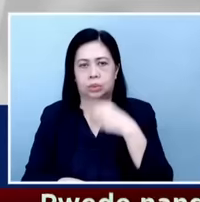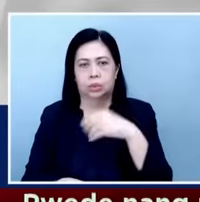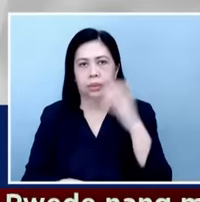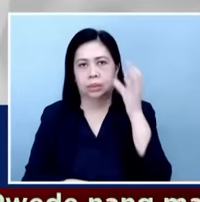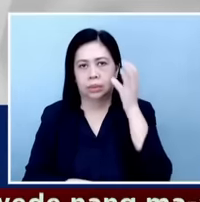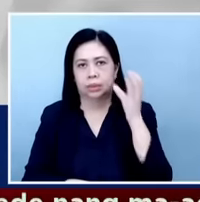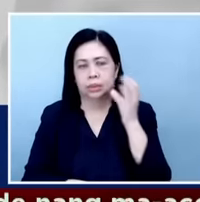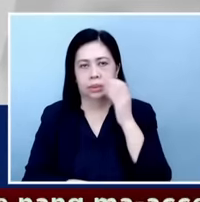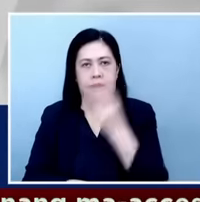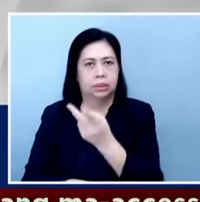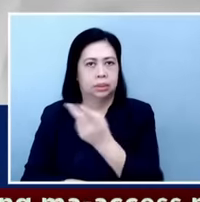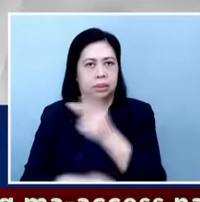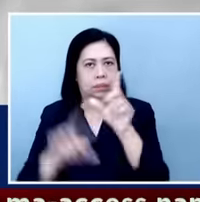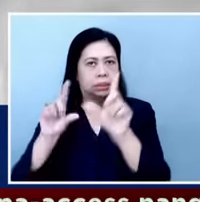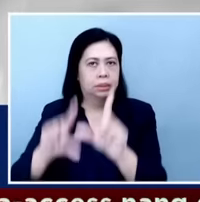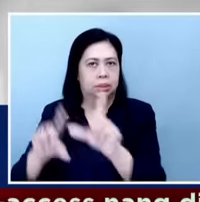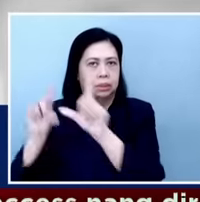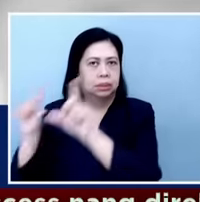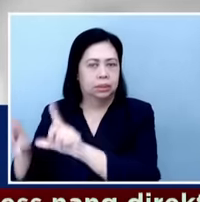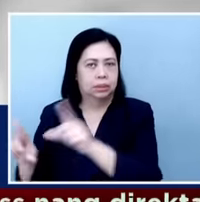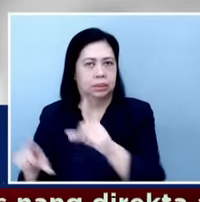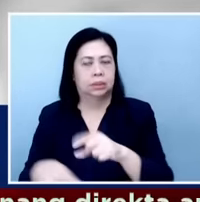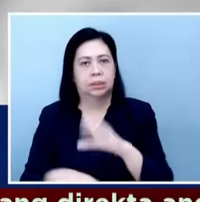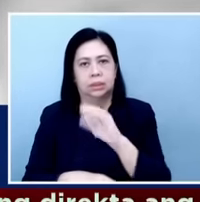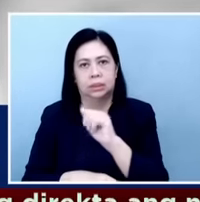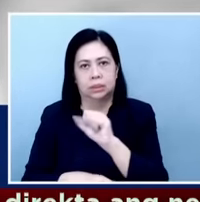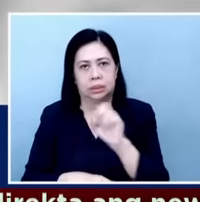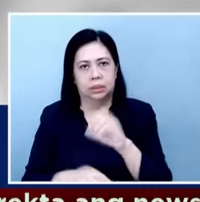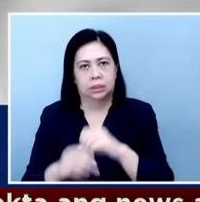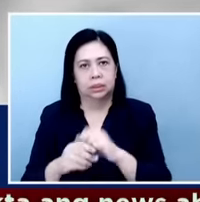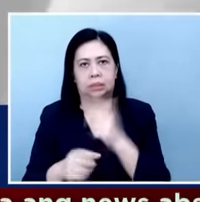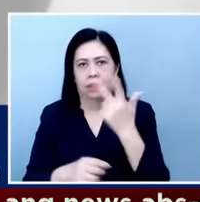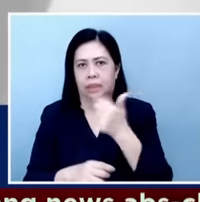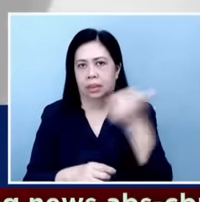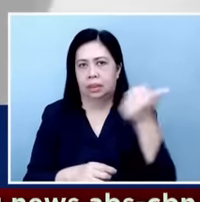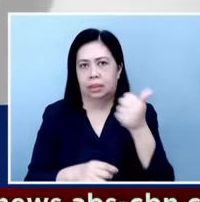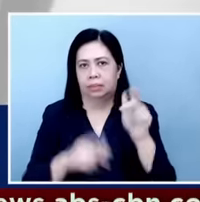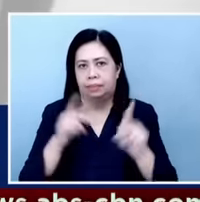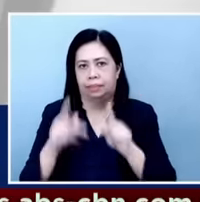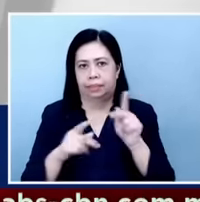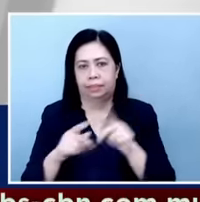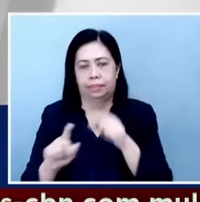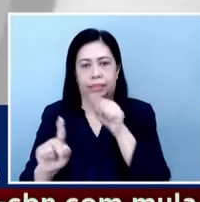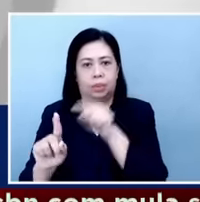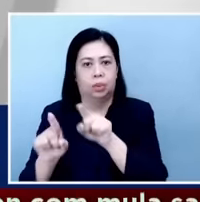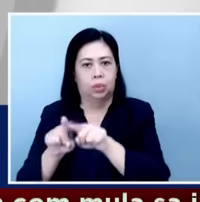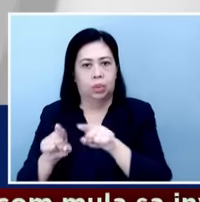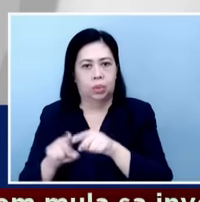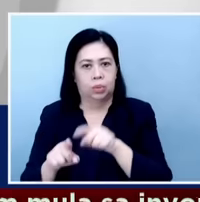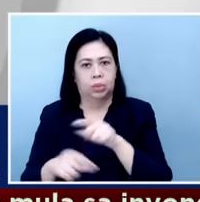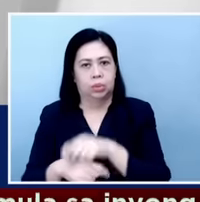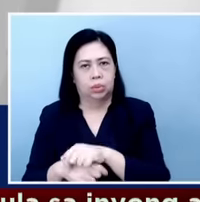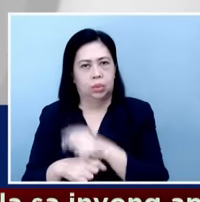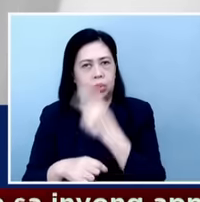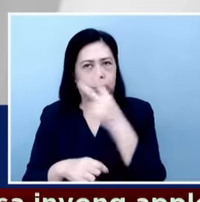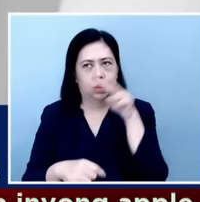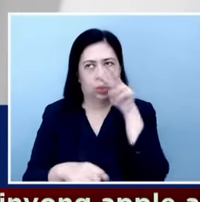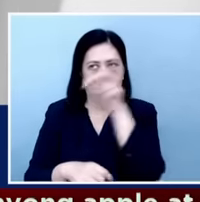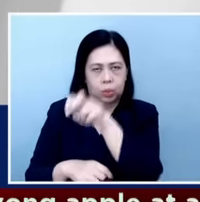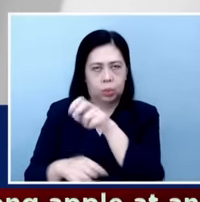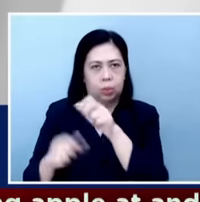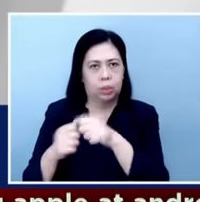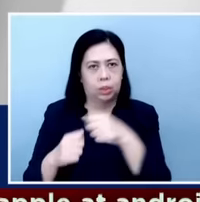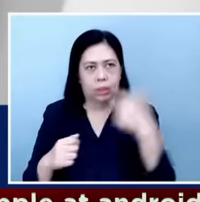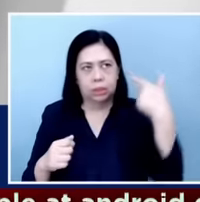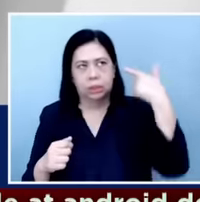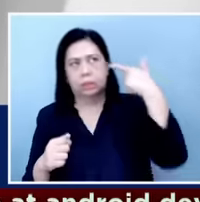Silang dalawa ang pangunahing suspect sa kaso kasama ang tatlong iba pa. Si Magpantay din ang itinuturo ng dalawang testigo na nanutok